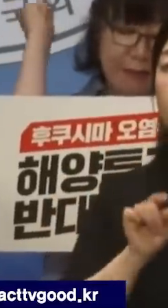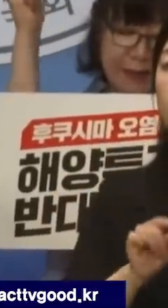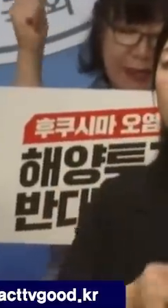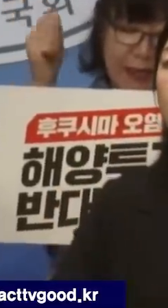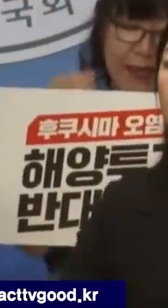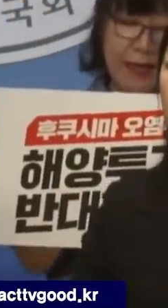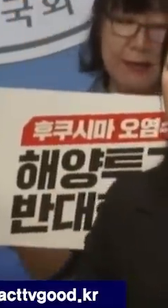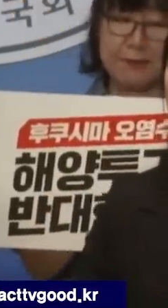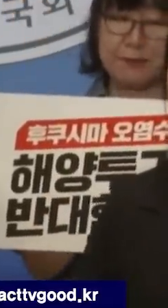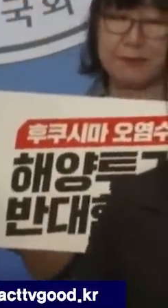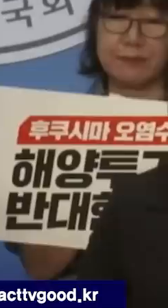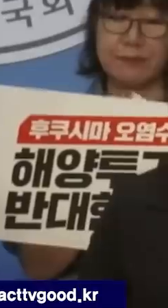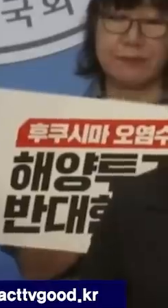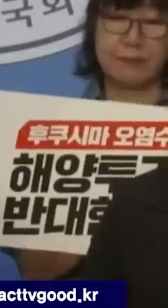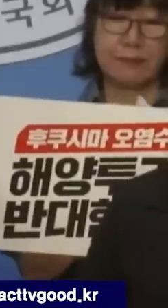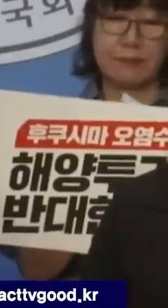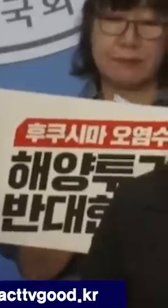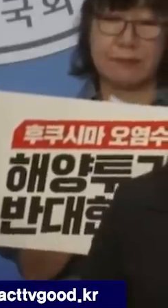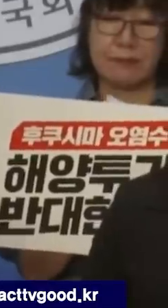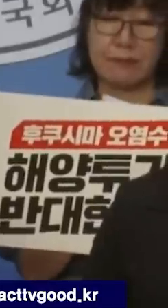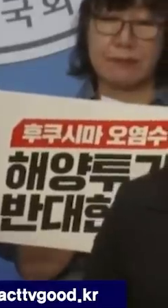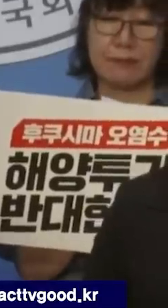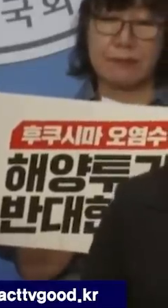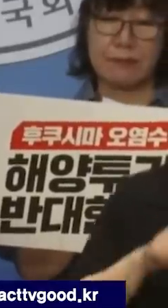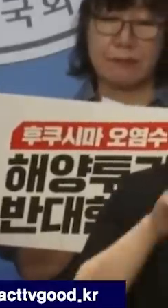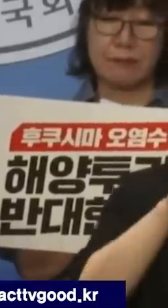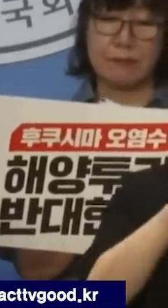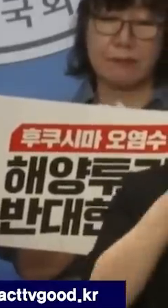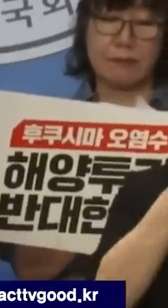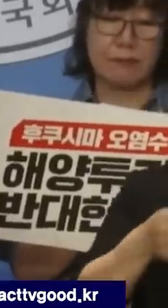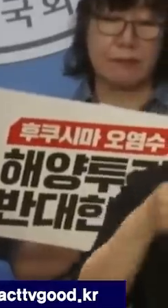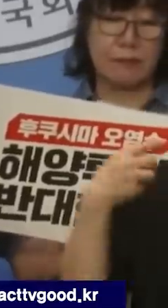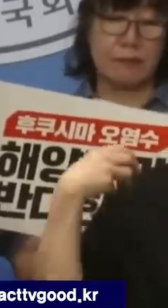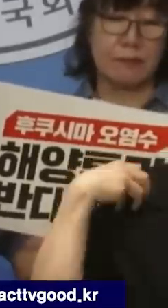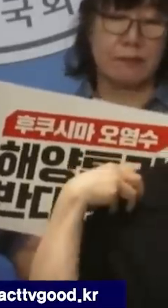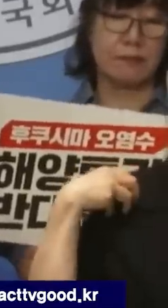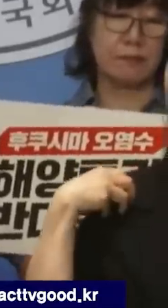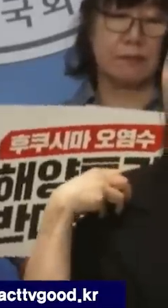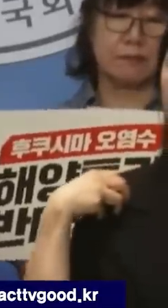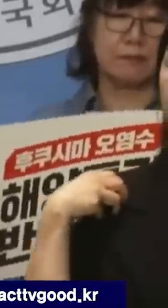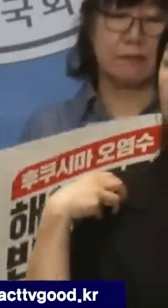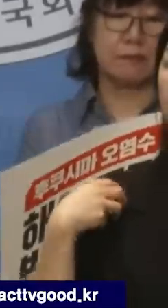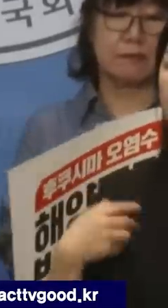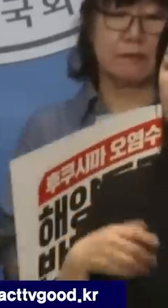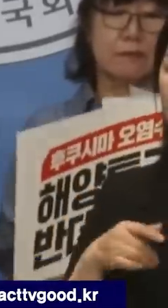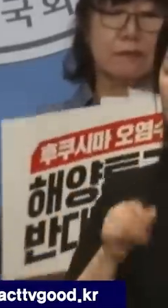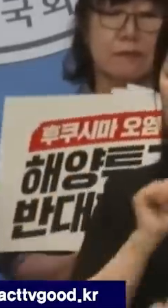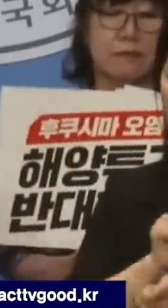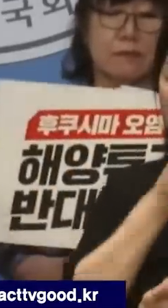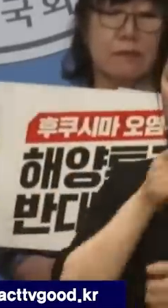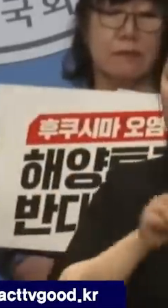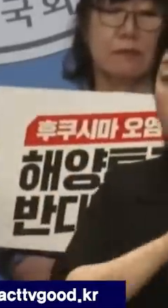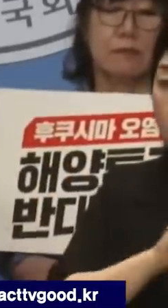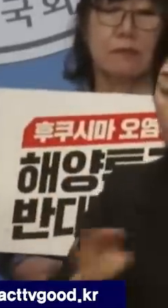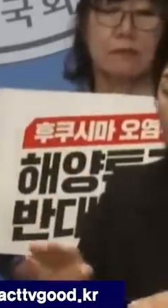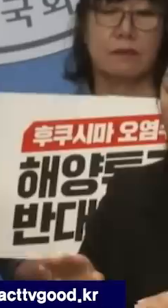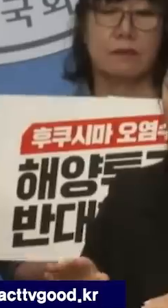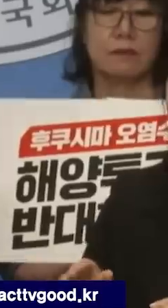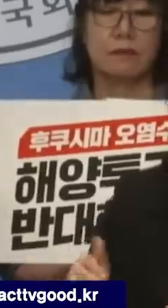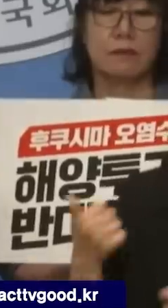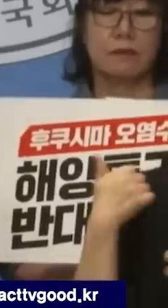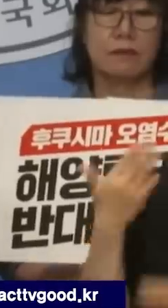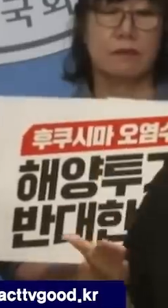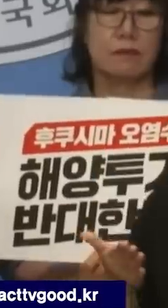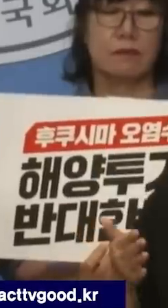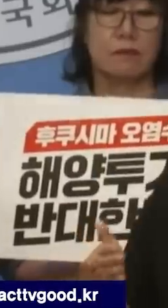반대하라! 반대하라! 하나, 윤석열 정부는 후쿠시마 오염수 무단투기 방조로